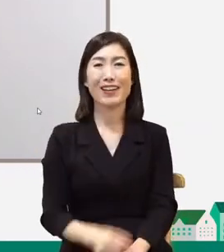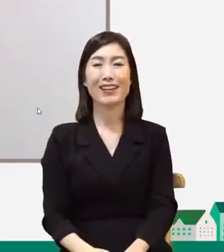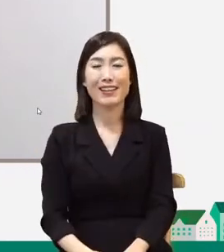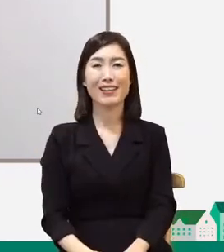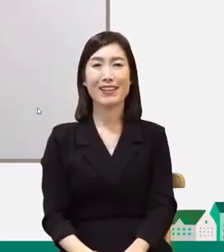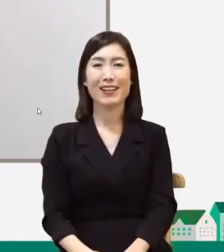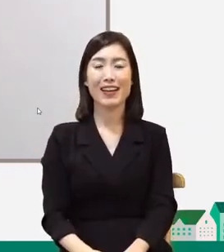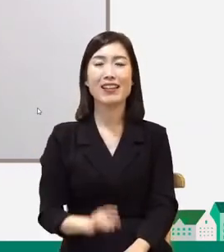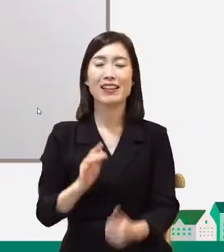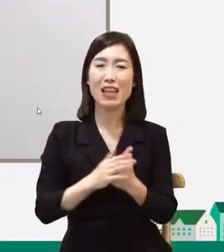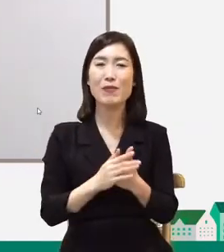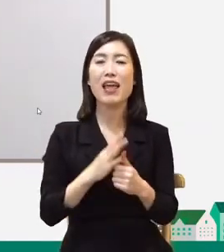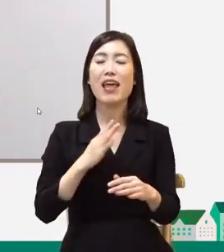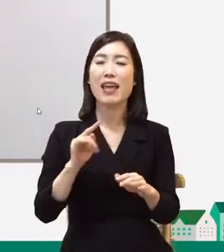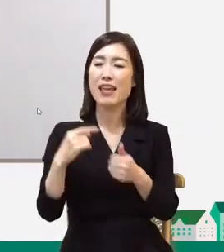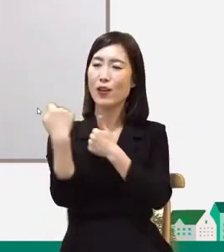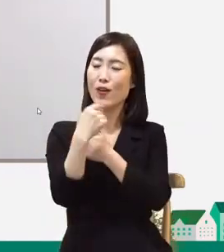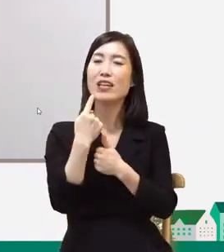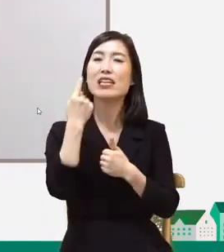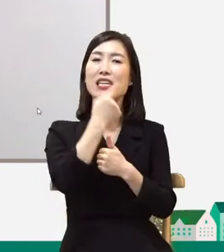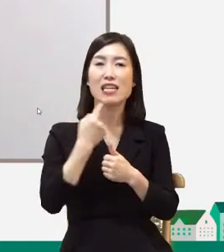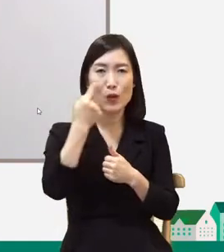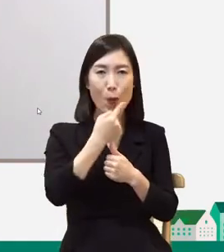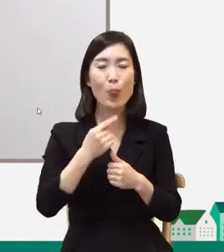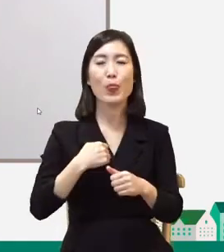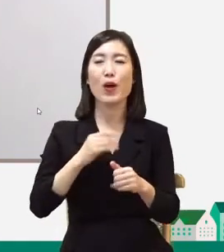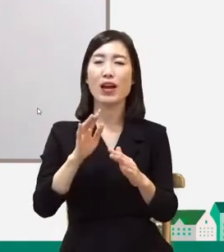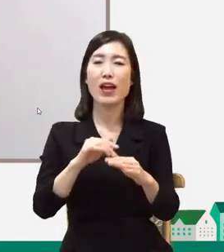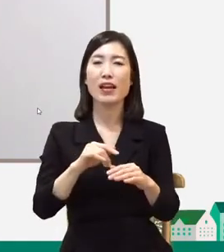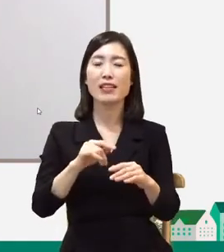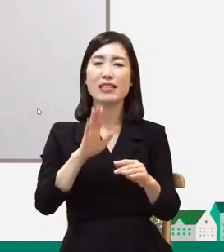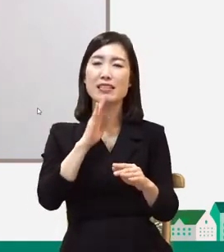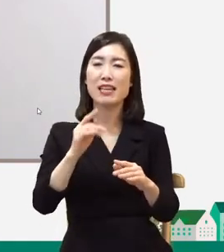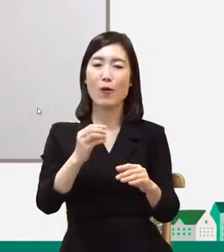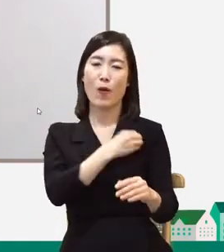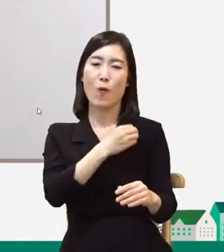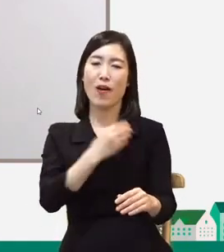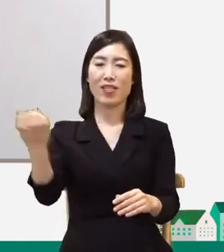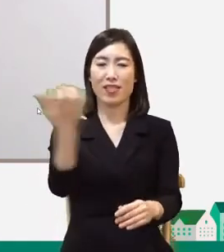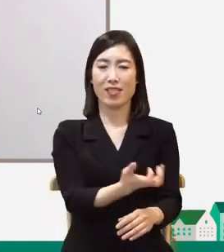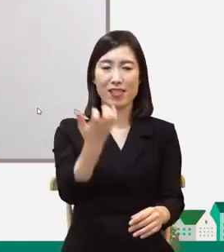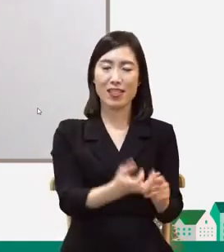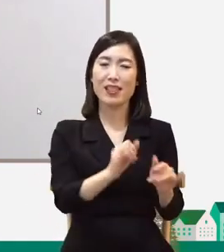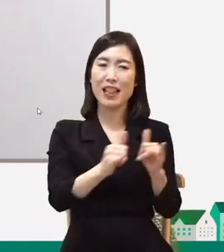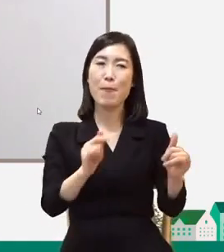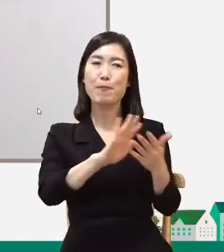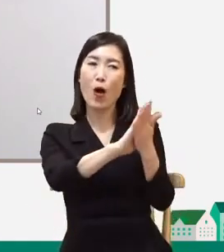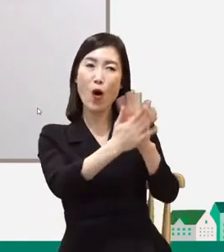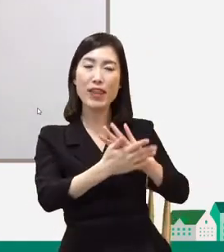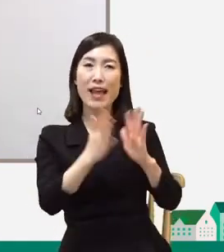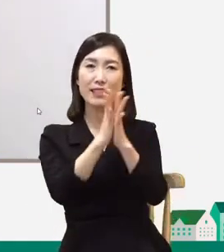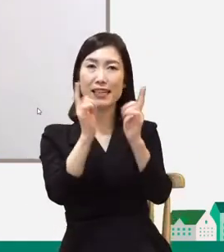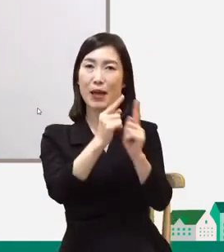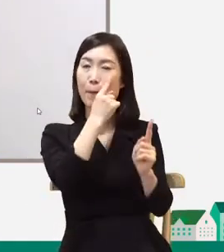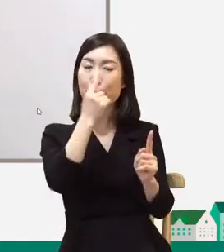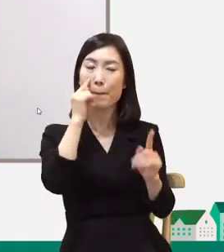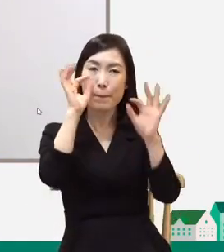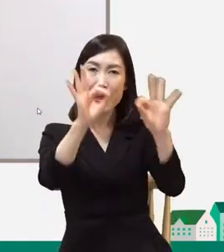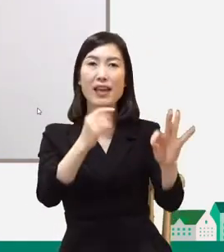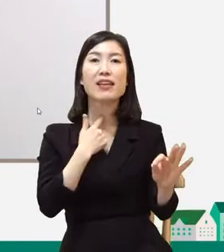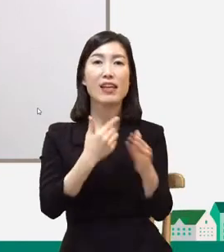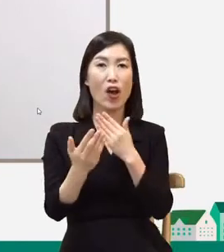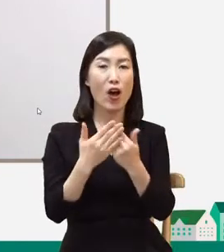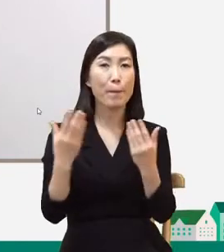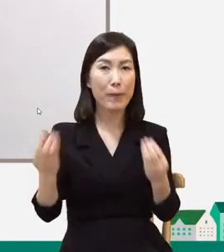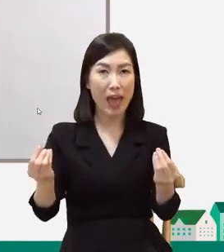이론들로 실제적으로 입주민들의 변화를 경험하셨는지 아니면은 어떠한 이론들로